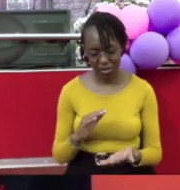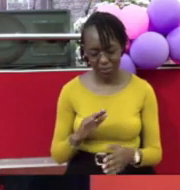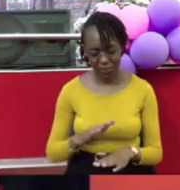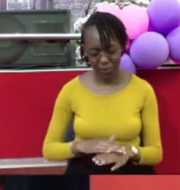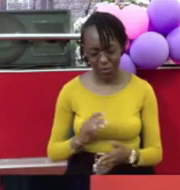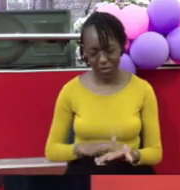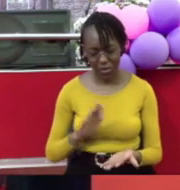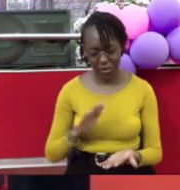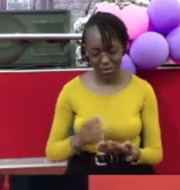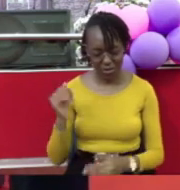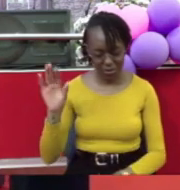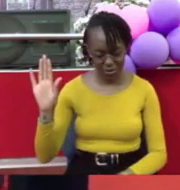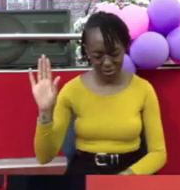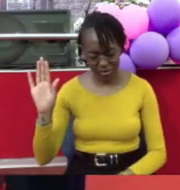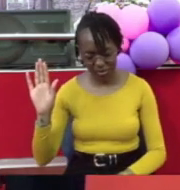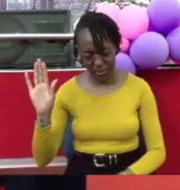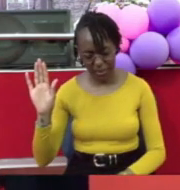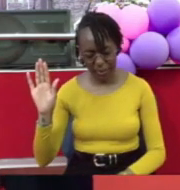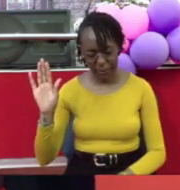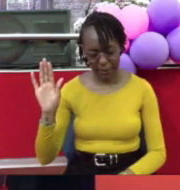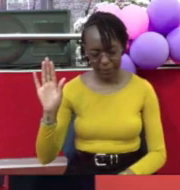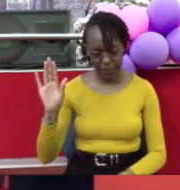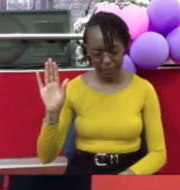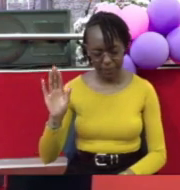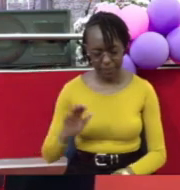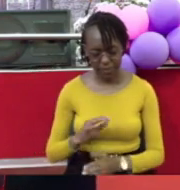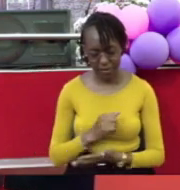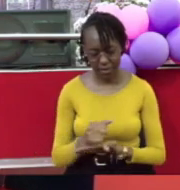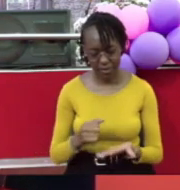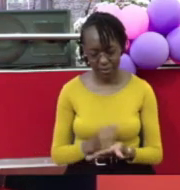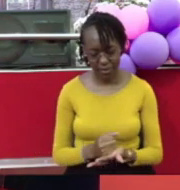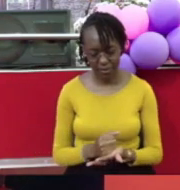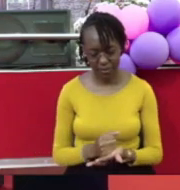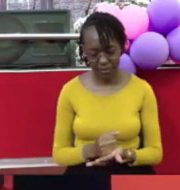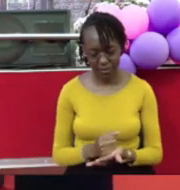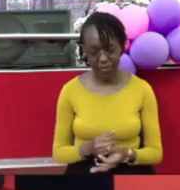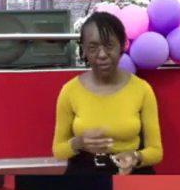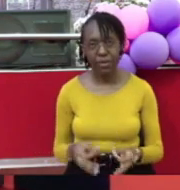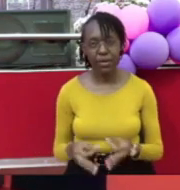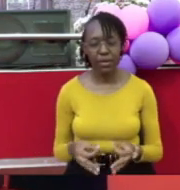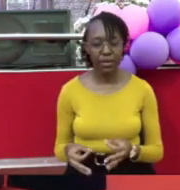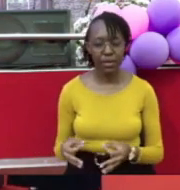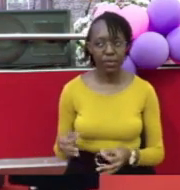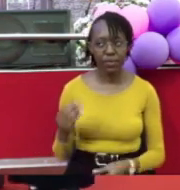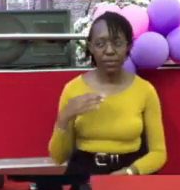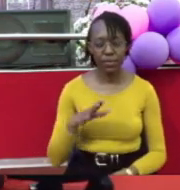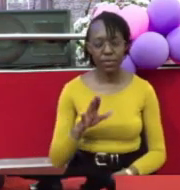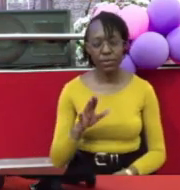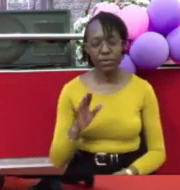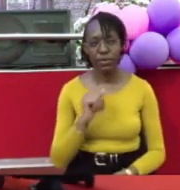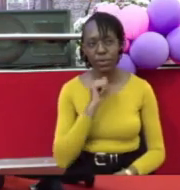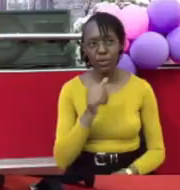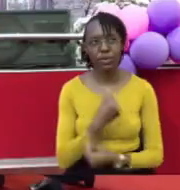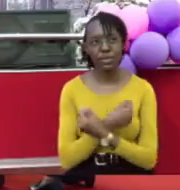katika utukufu. May I ask if you are not saved? Niulize kama uko hapa na haujaokoka. Just lift your